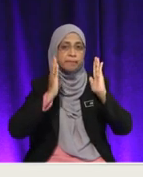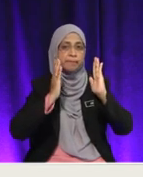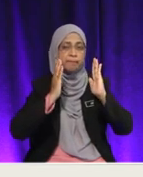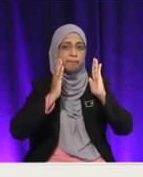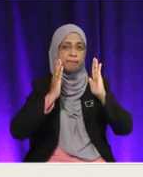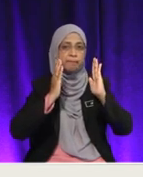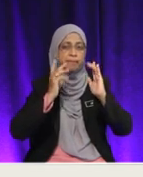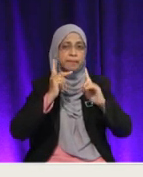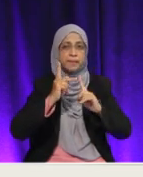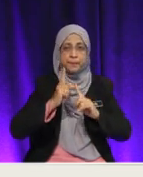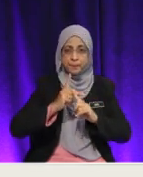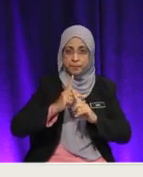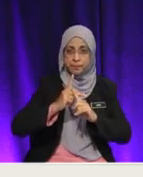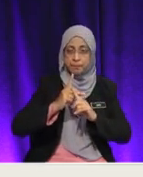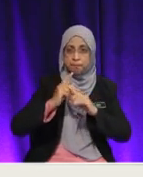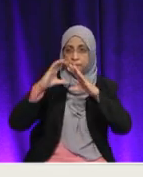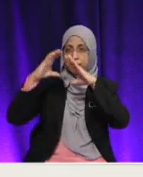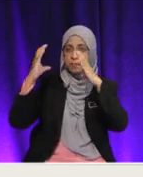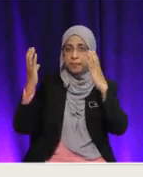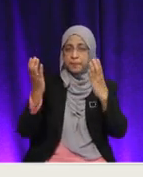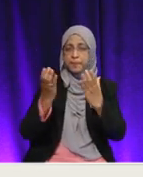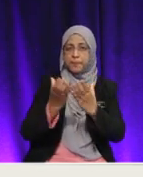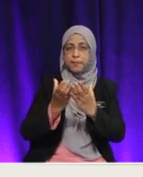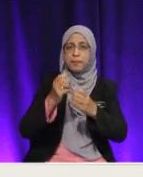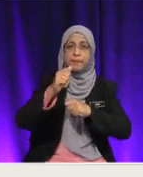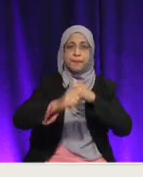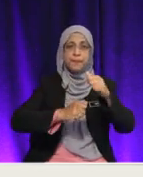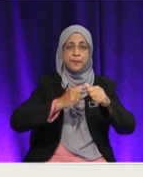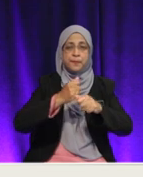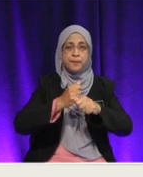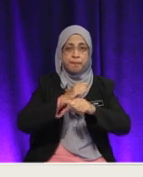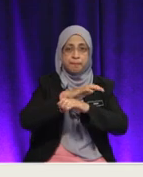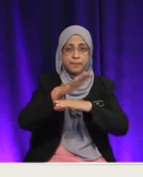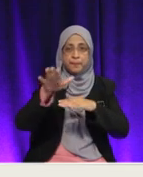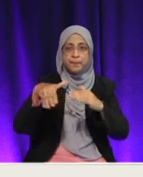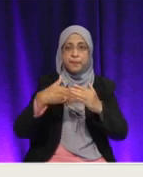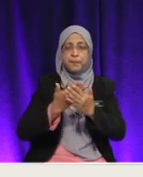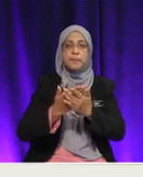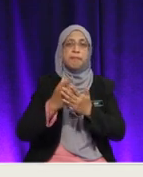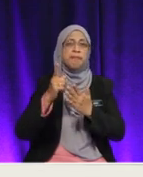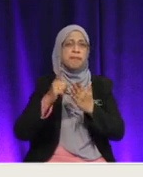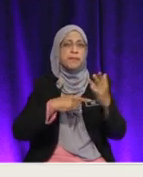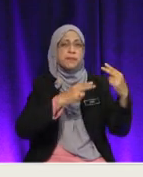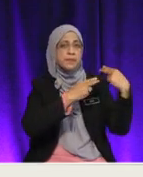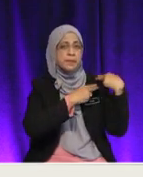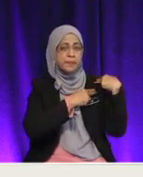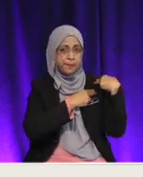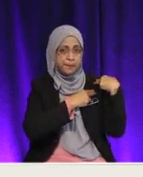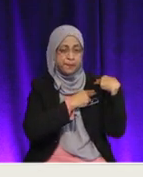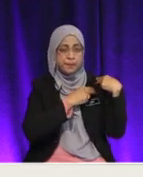tanggung jawab Apakah yang anda akan lakukan sebagai warga negara terutamanya